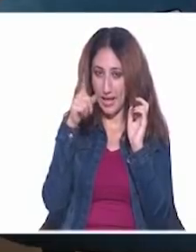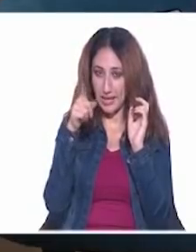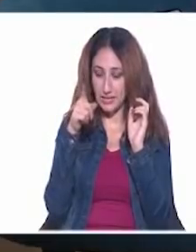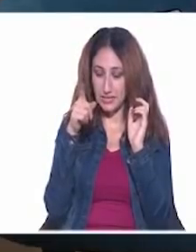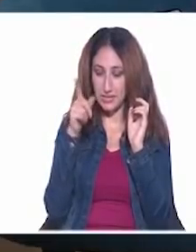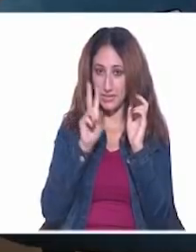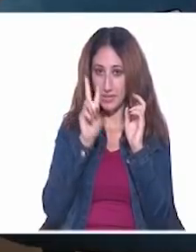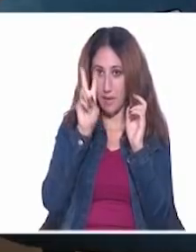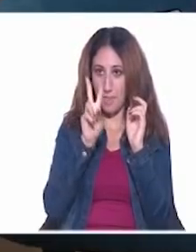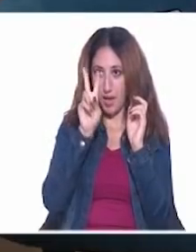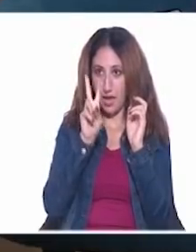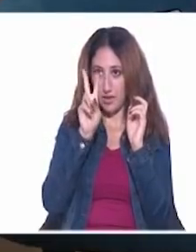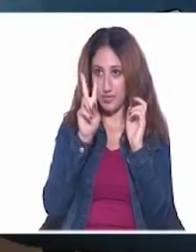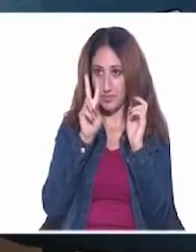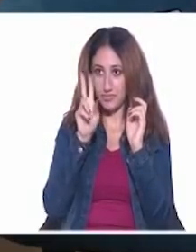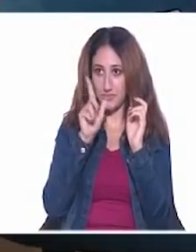7.